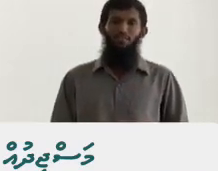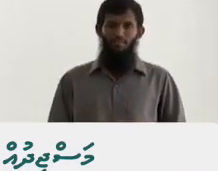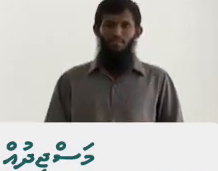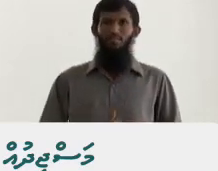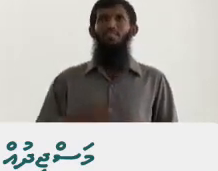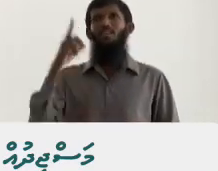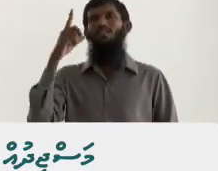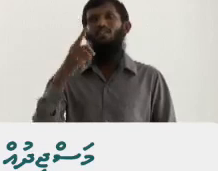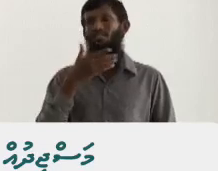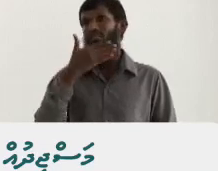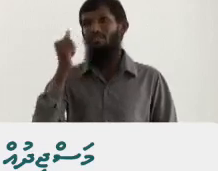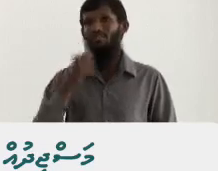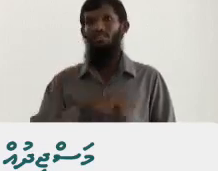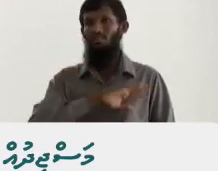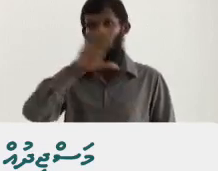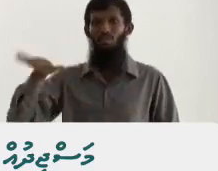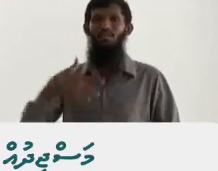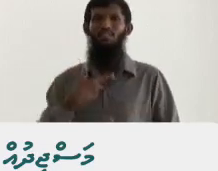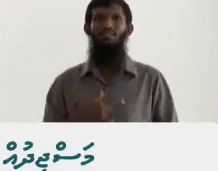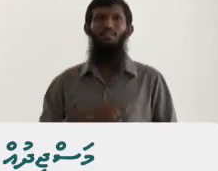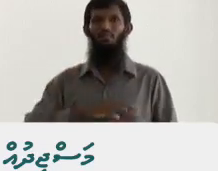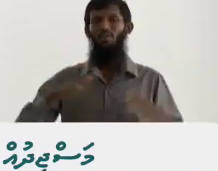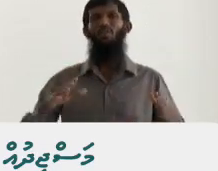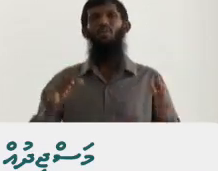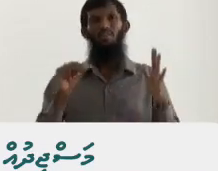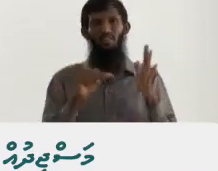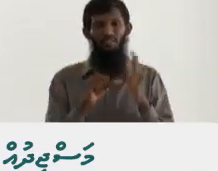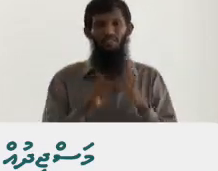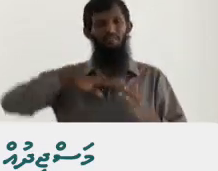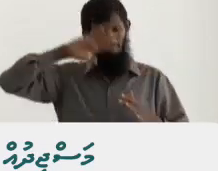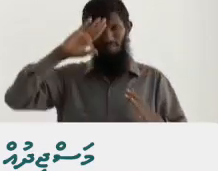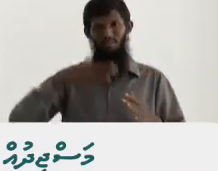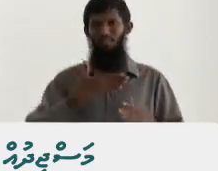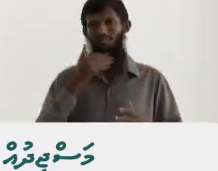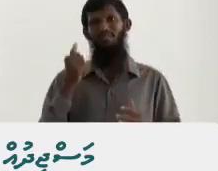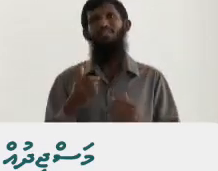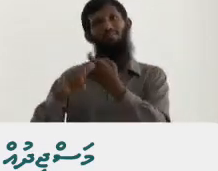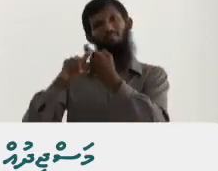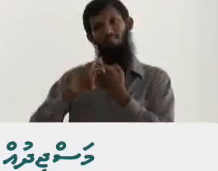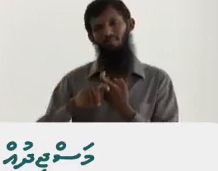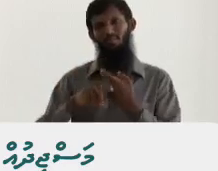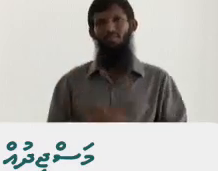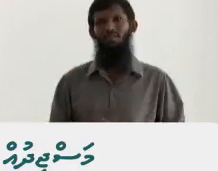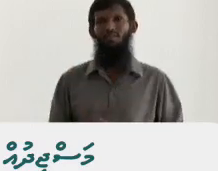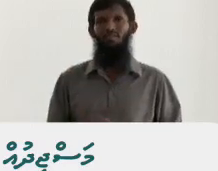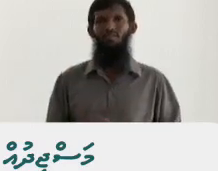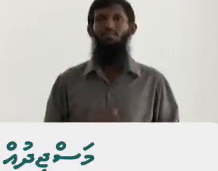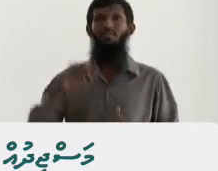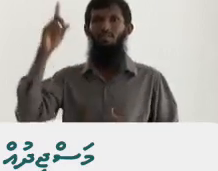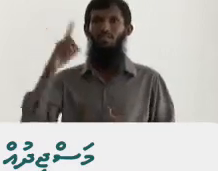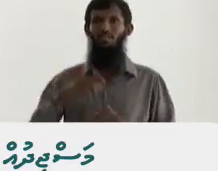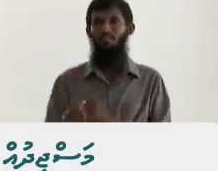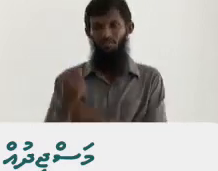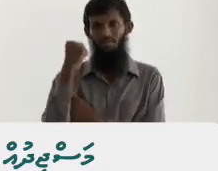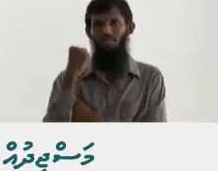Alamini Nurakateri Balitakunai Vabaitakun Salame Vigimva Baikamuga Labvashi Adi Ibaraskalange Bar